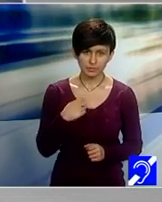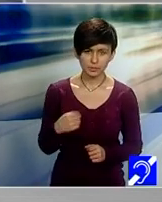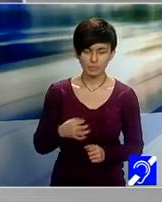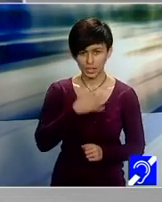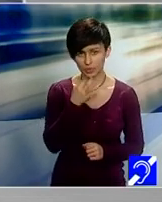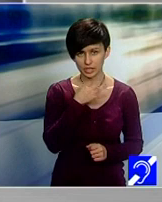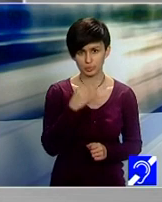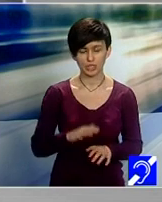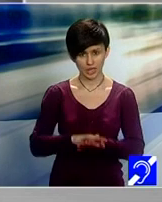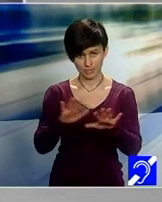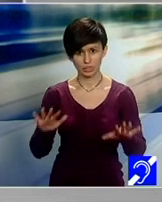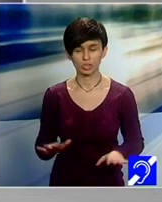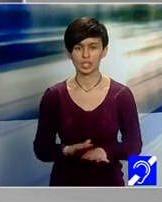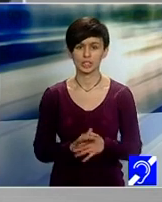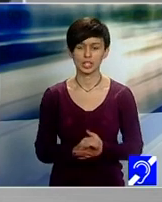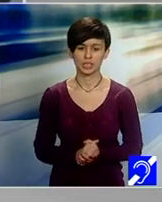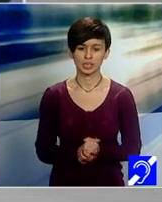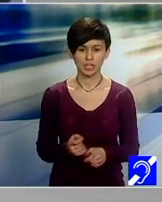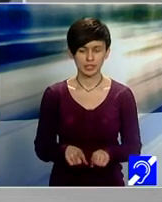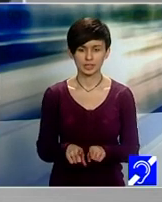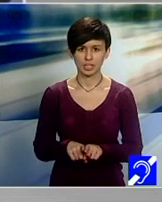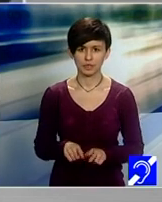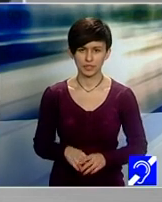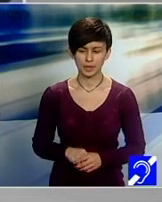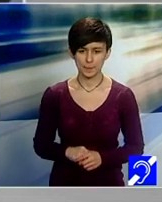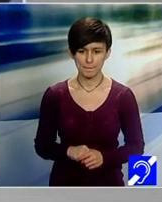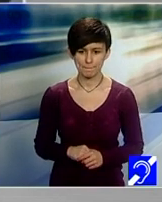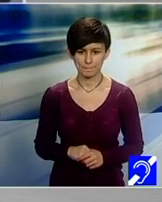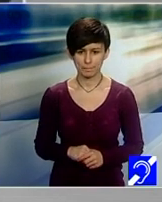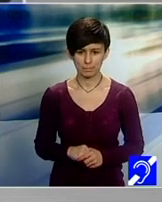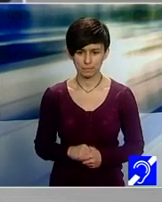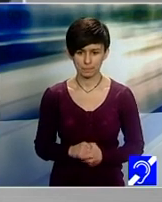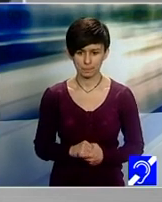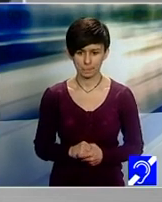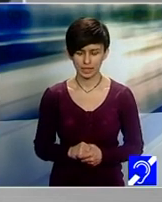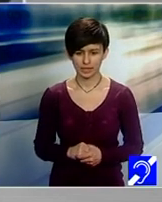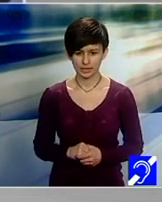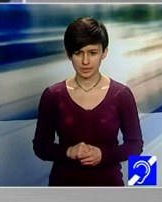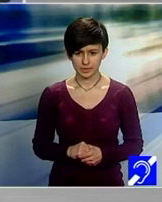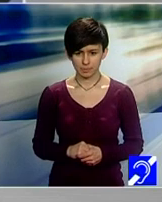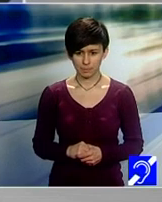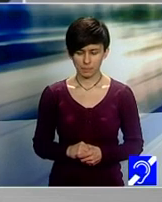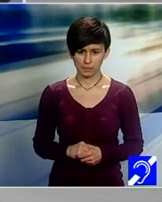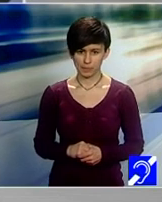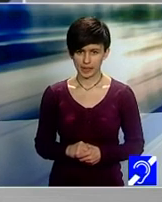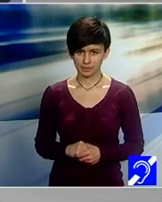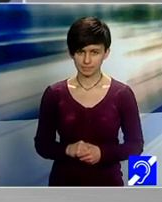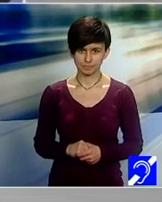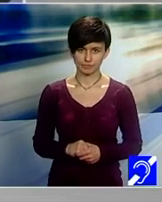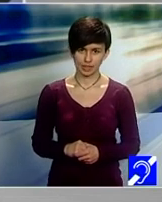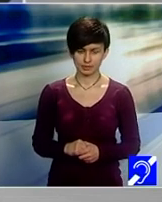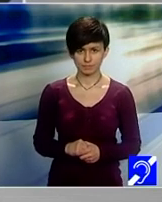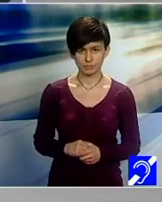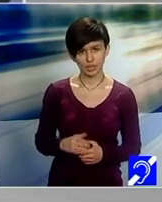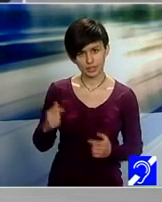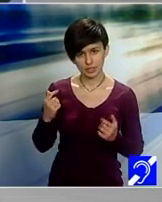100% dintre ele. Da, majoritatea. Instanțele au o practică predominantă în acest sens. Bun, să restabilim acest echilibru